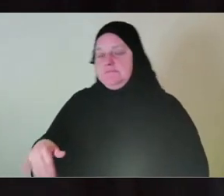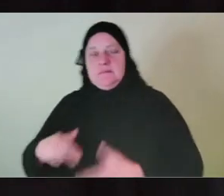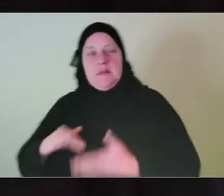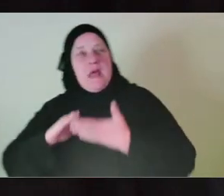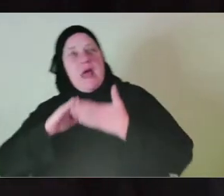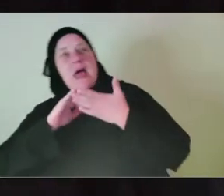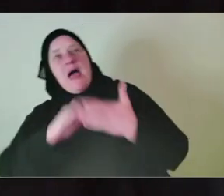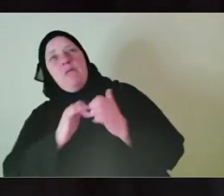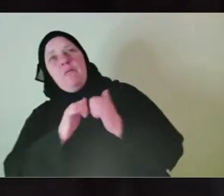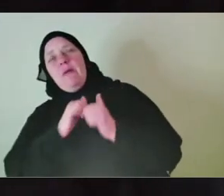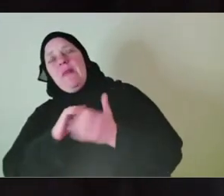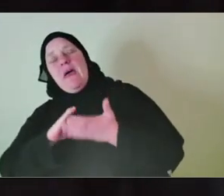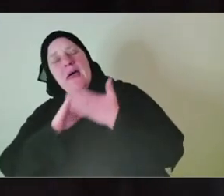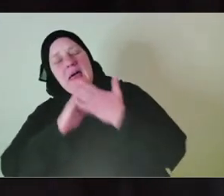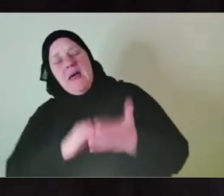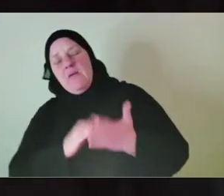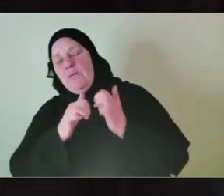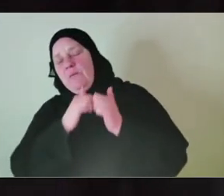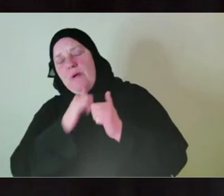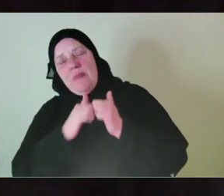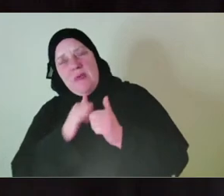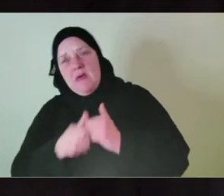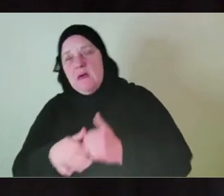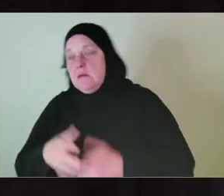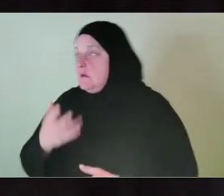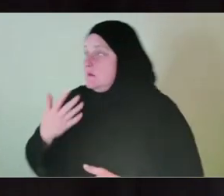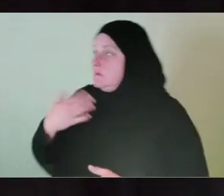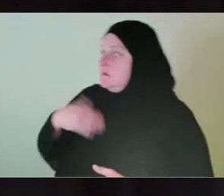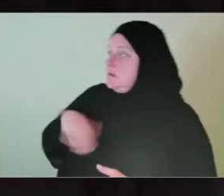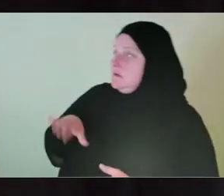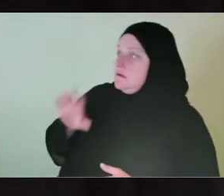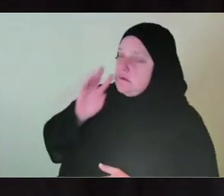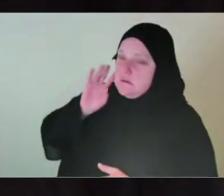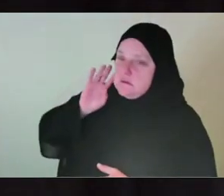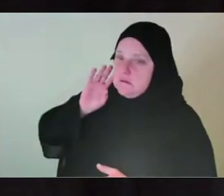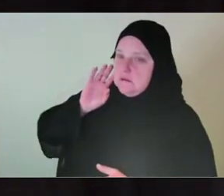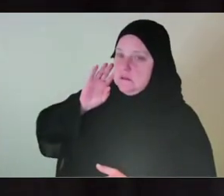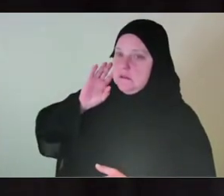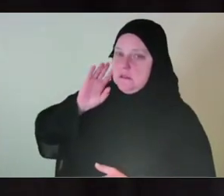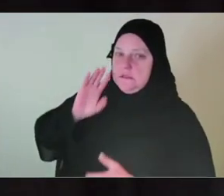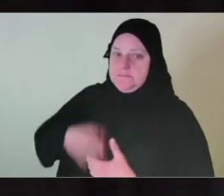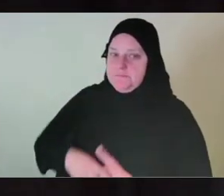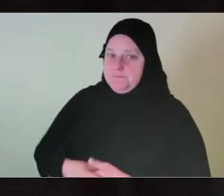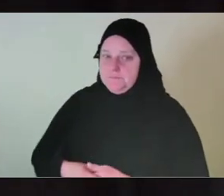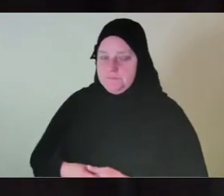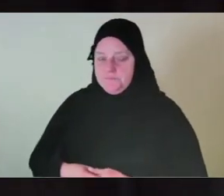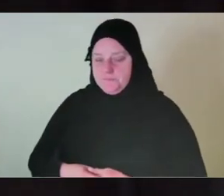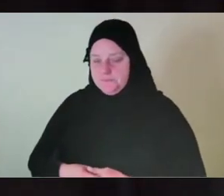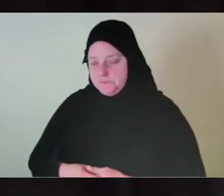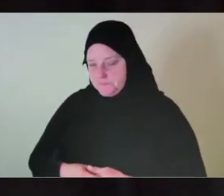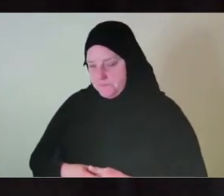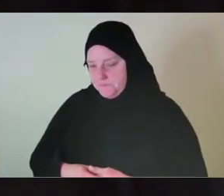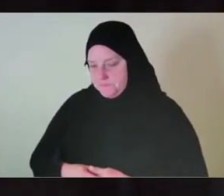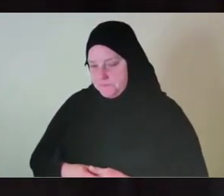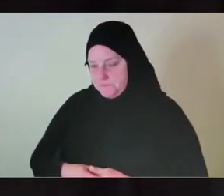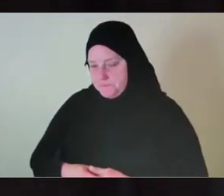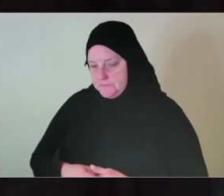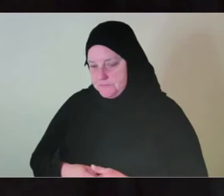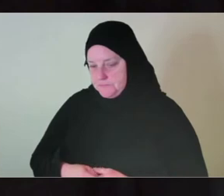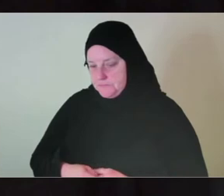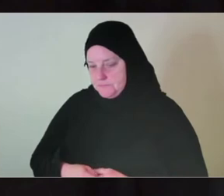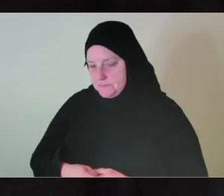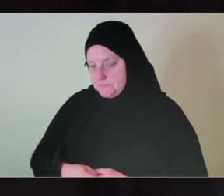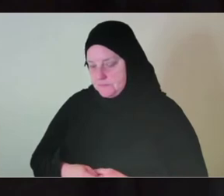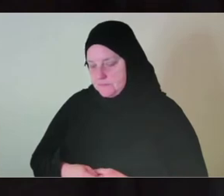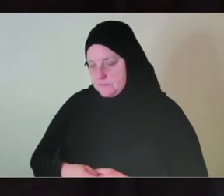أَلَا لَعْنَةُ اللَّهِ عَلَى الْقَوْمِ الظَّالِمِينَ وَسَيَعْلَمُ الَّذِينَ ظَلَمُوا أَيَّ